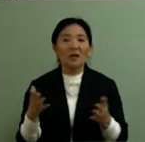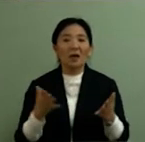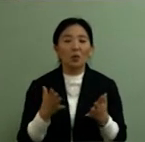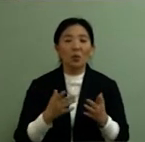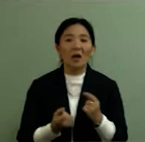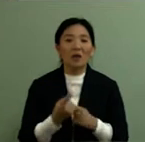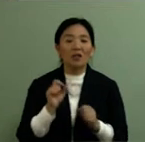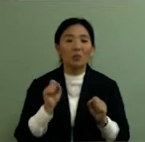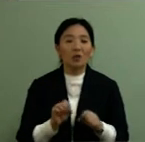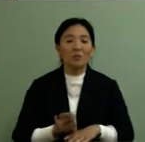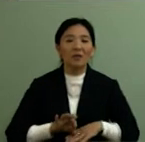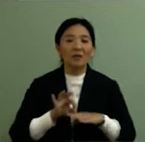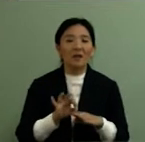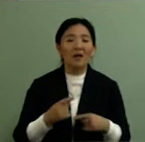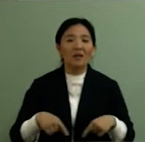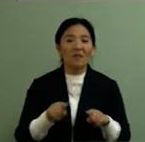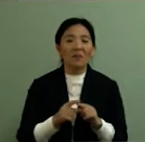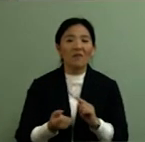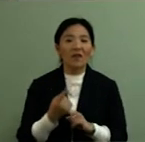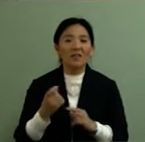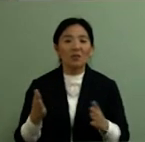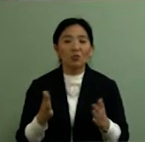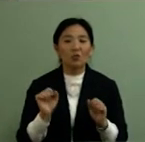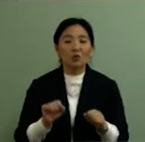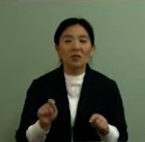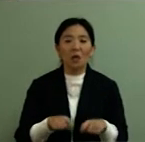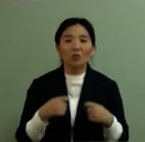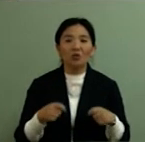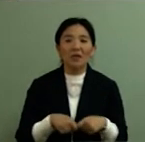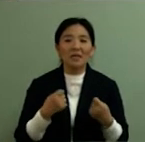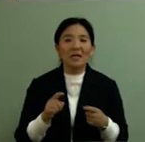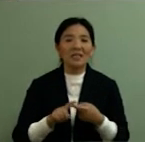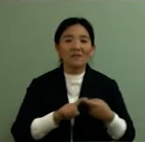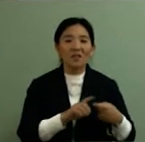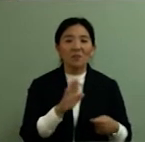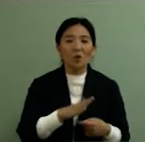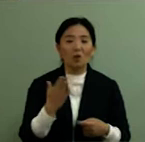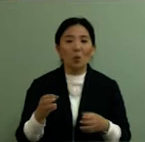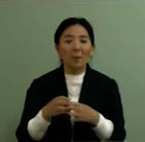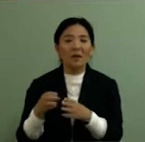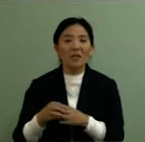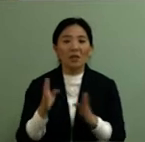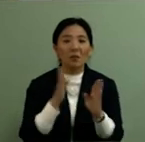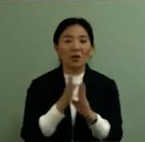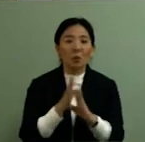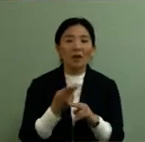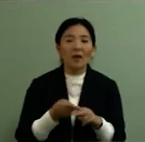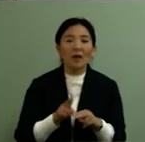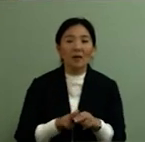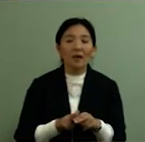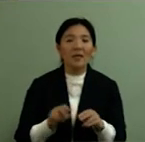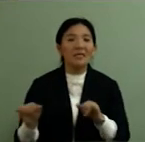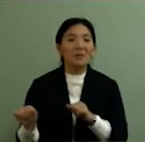которые, оказывается, могут приводить таким воздействием, что может нарушаться связь между компонентами природы. Это,